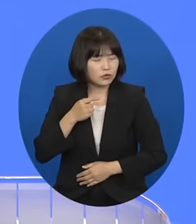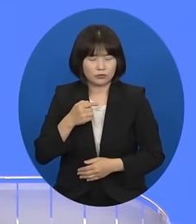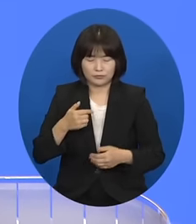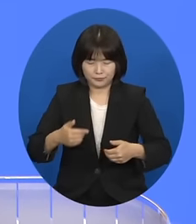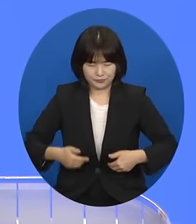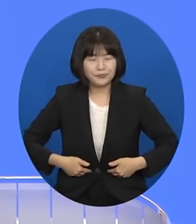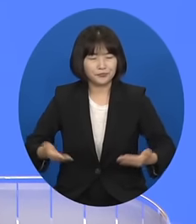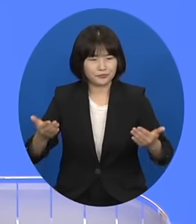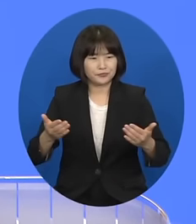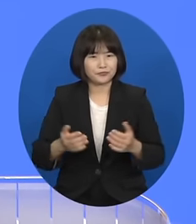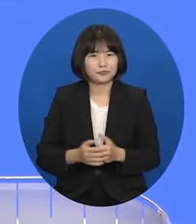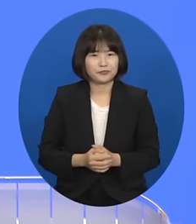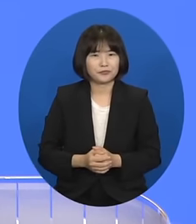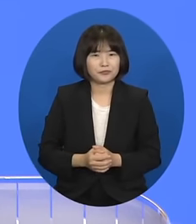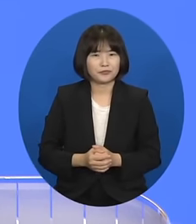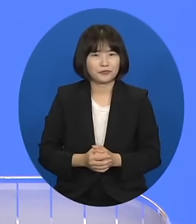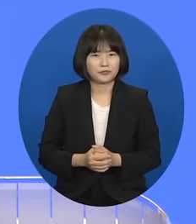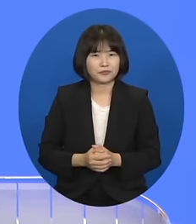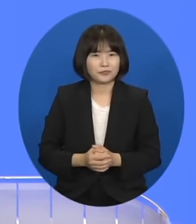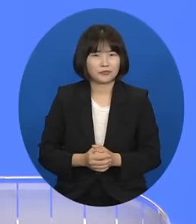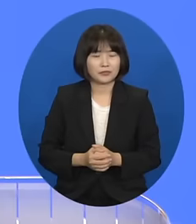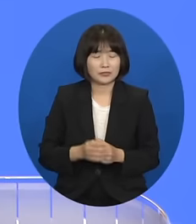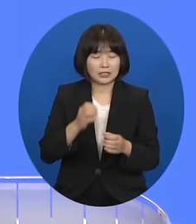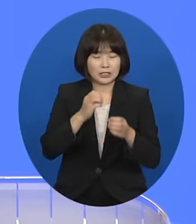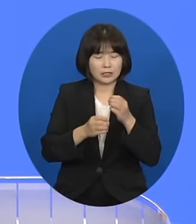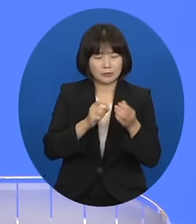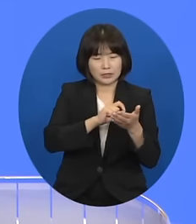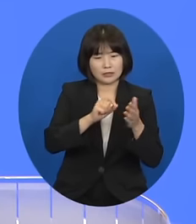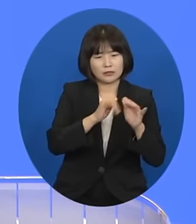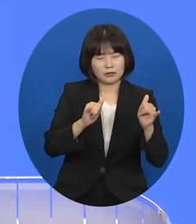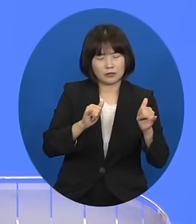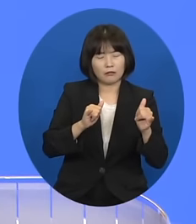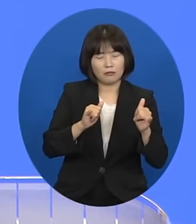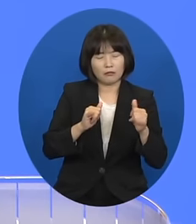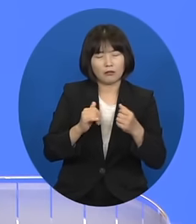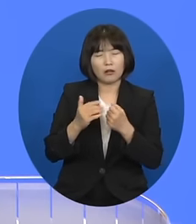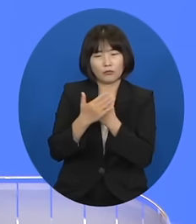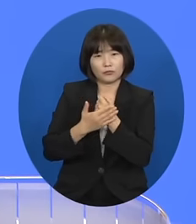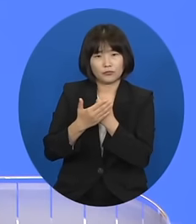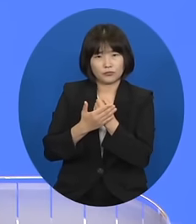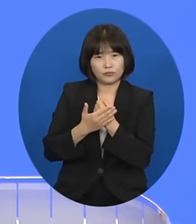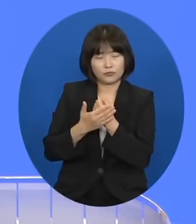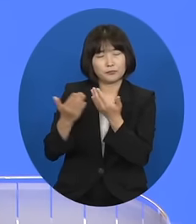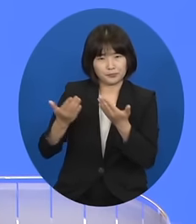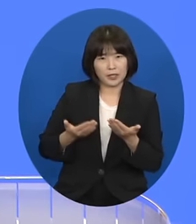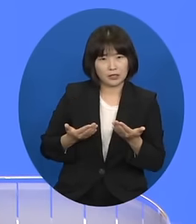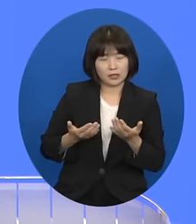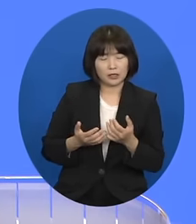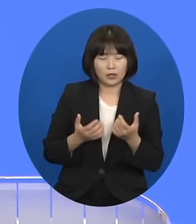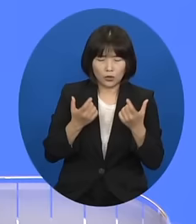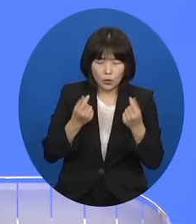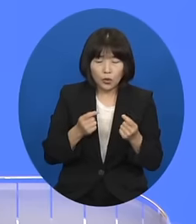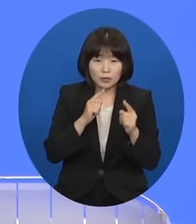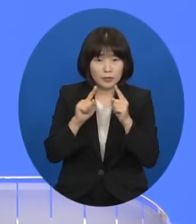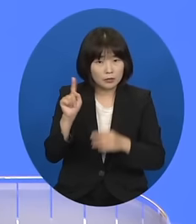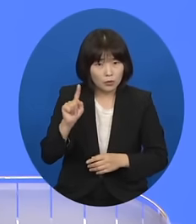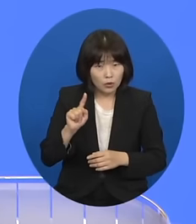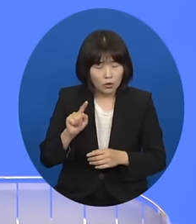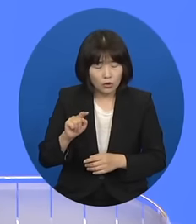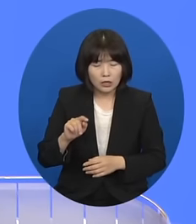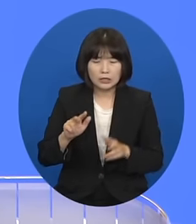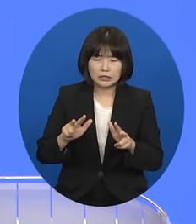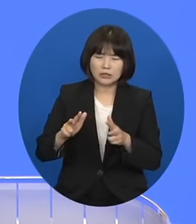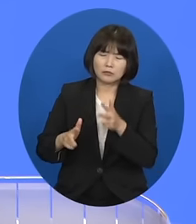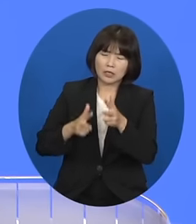마. 라고 하면서 이 시편 기자가 위안을 얻지요. 동일한 말씀을 합니다. 우리의 사업이 지금은 좀 안